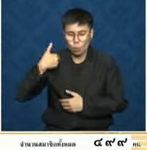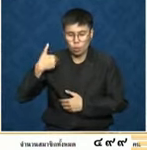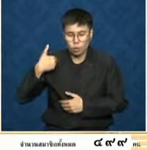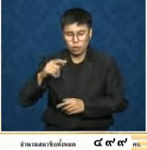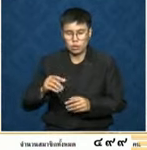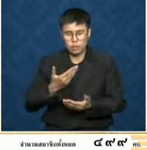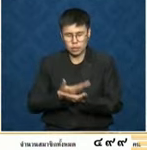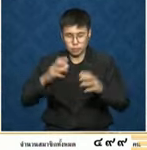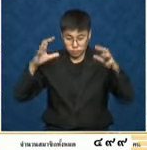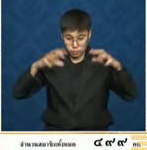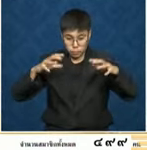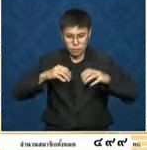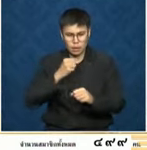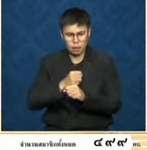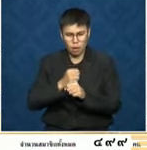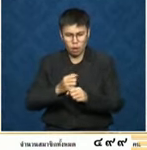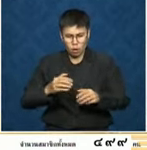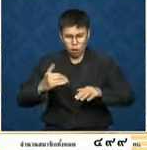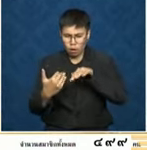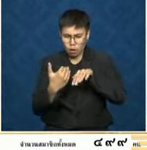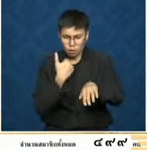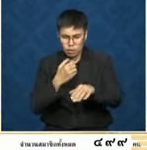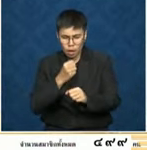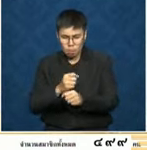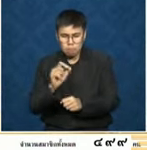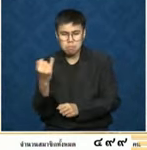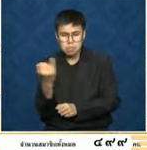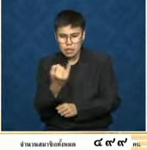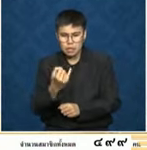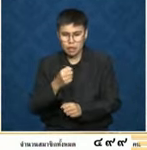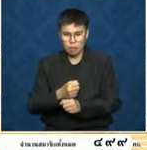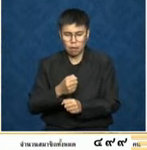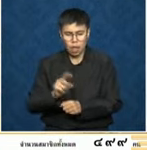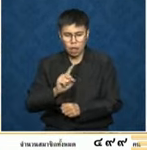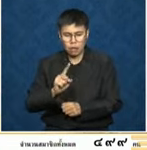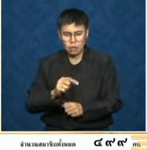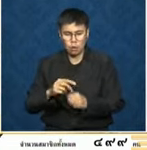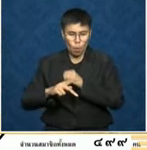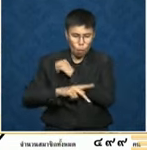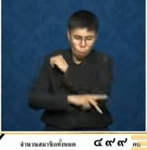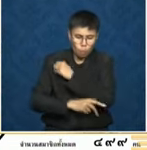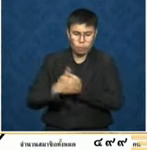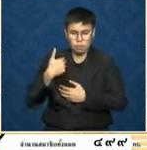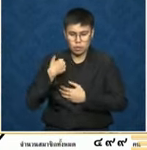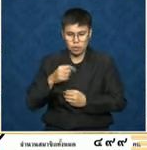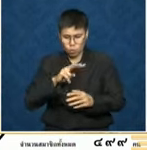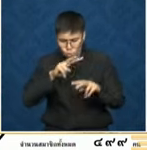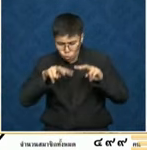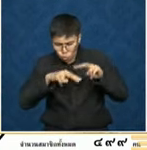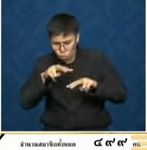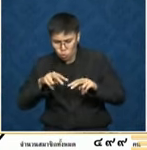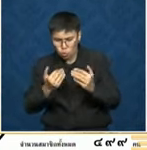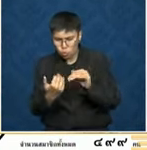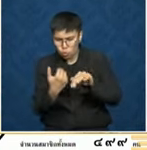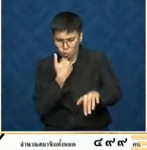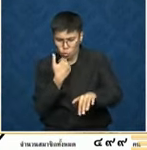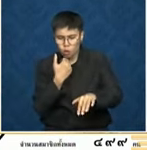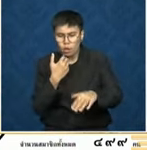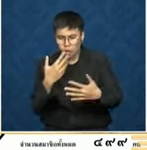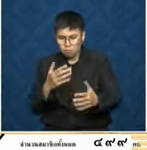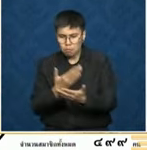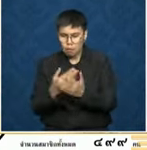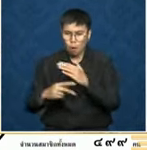ฝนเนี่ยประสิทธิภาพงานก็ไม่ดีก็ส่งผลให้เกิดการทุจริตคอร์รัปชันในการตรวจรับงานนะครับมันไม่เหมาะสมนะครับเพราะฉะนั้นผมคิดว่างบมันมา